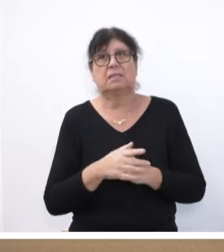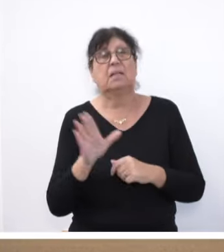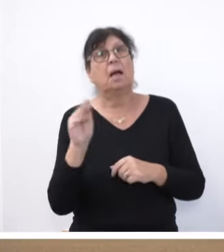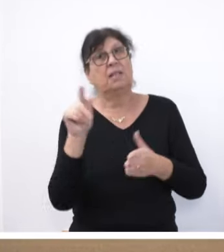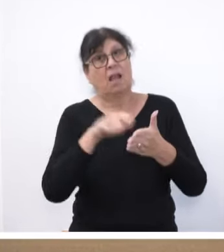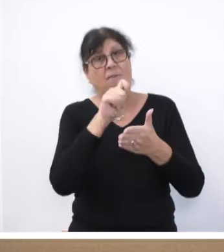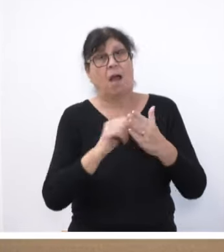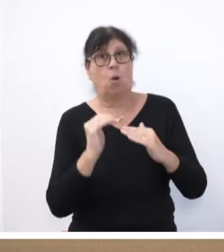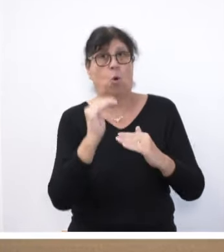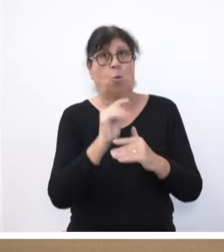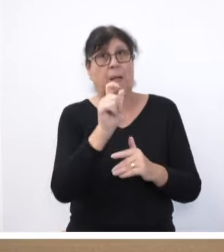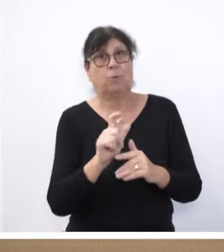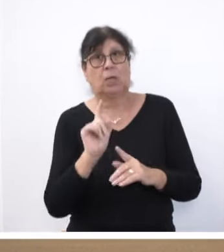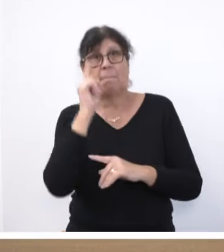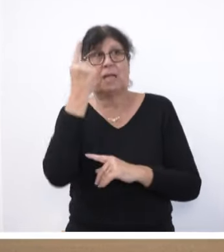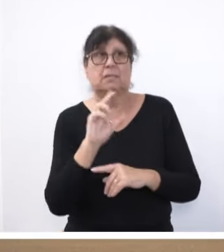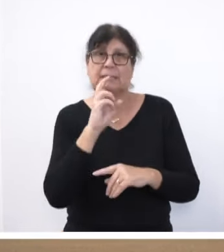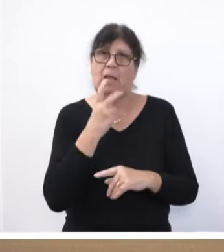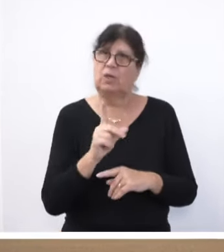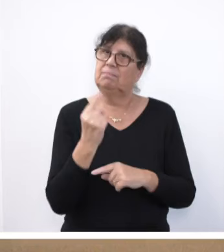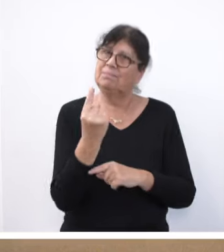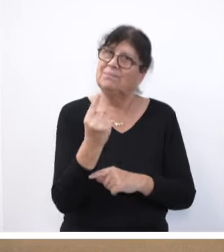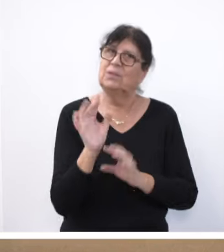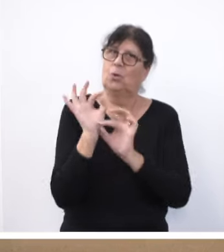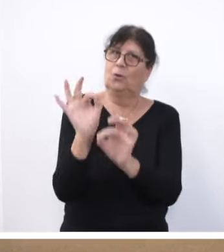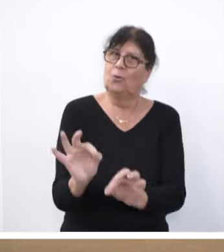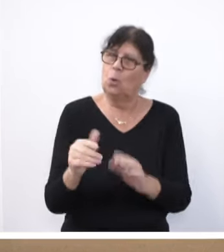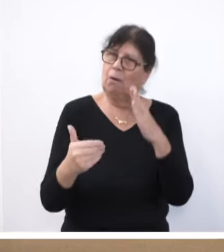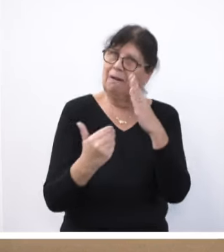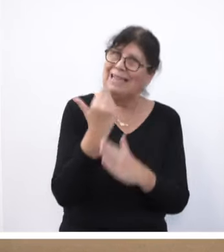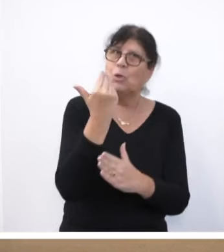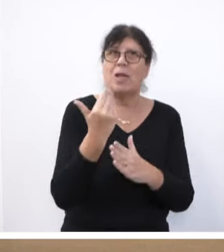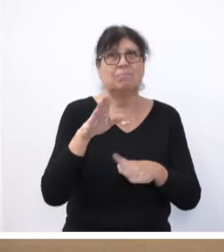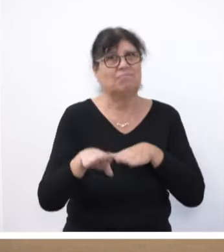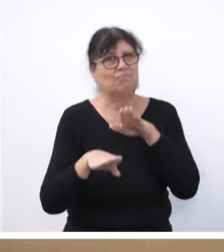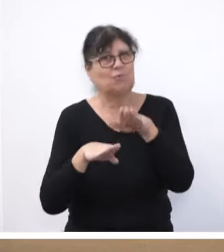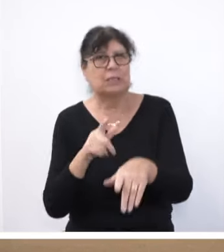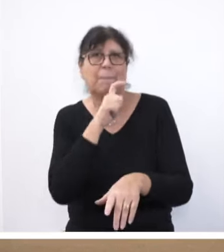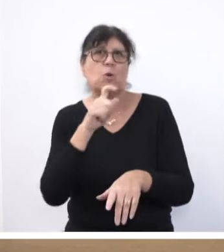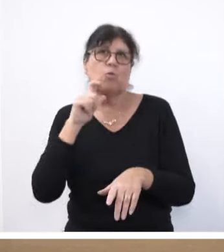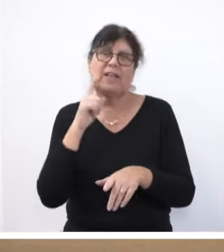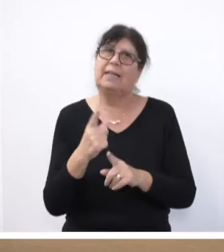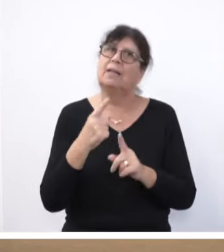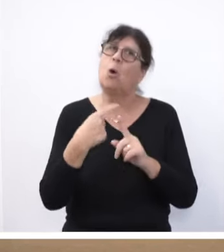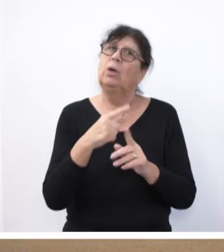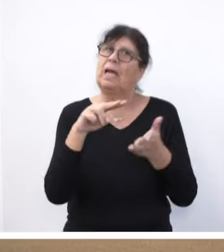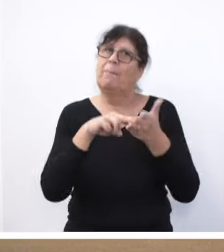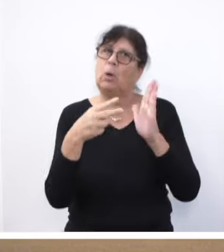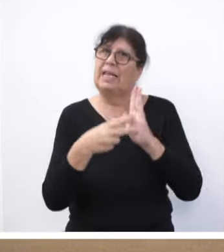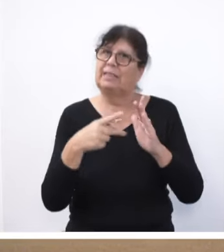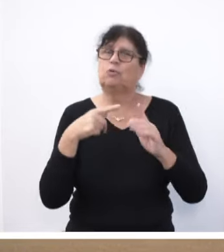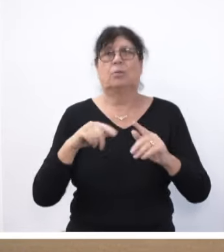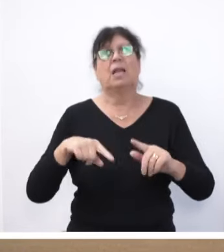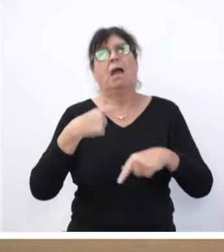zum Oberbürgermeister von Saarlouis eröffnet sich nun für Sie ein neues Kapitel Ihrer beruflichen, aber auch Ihrer politischen